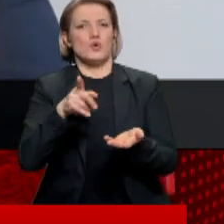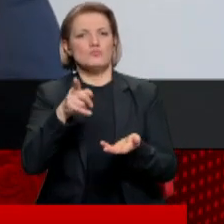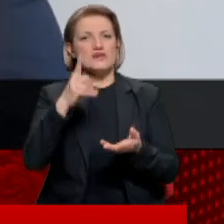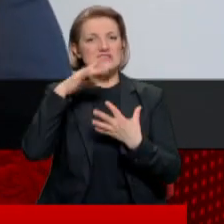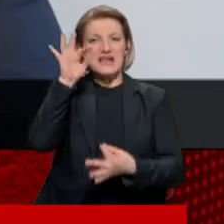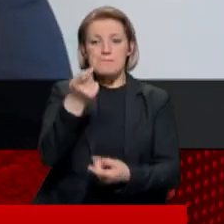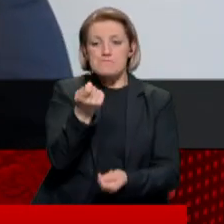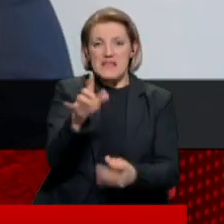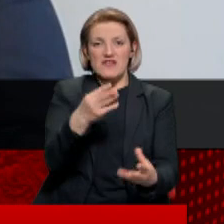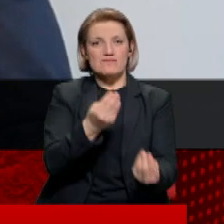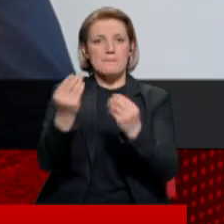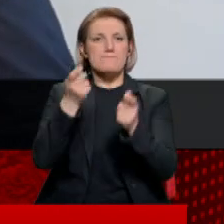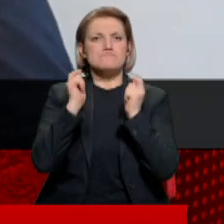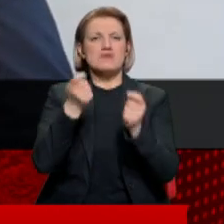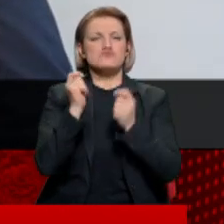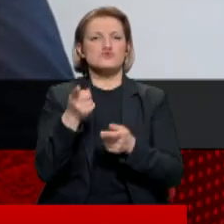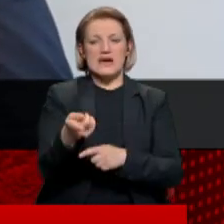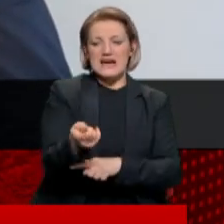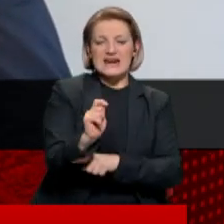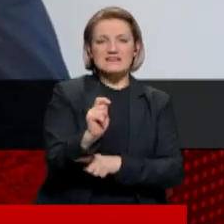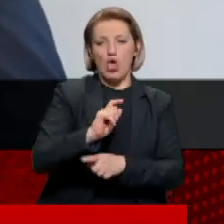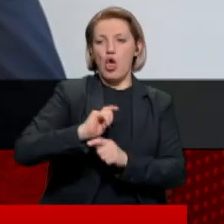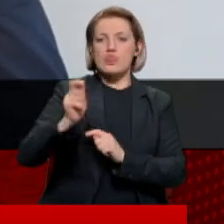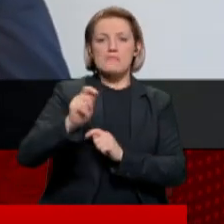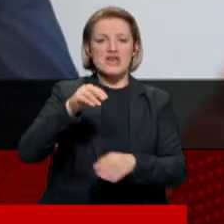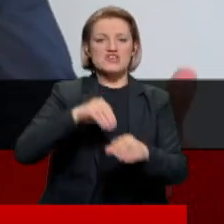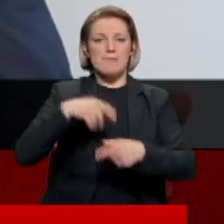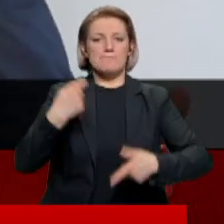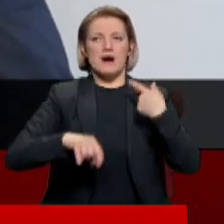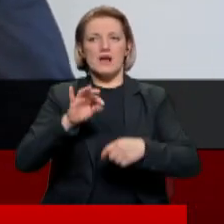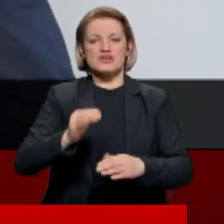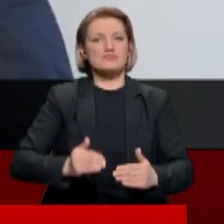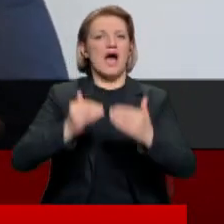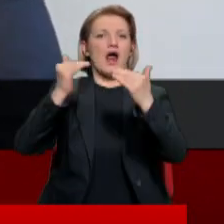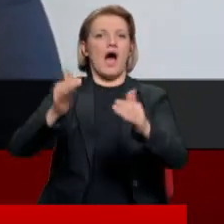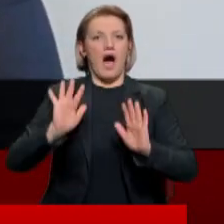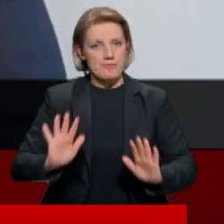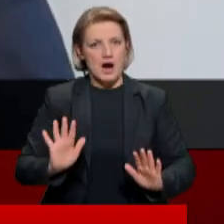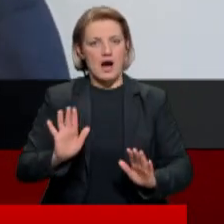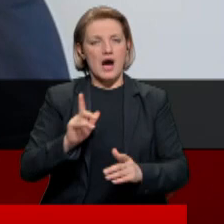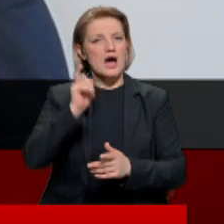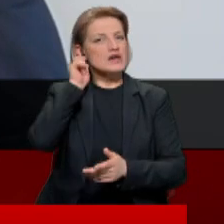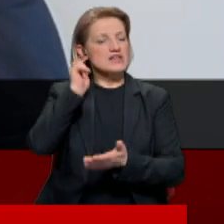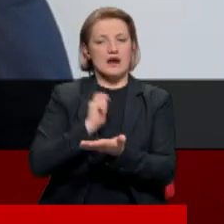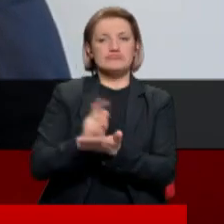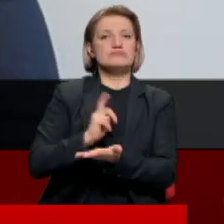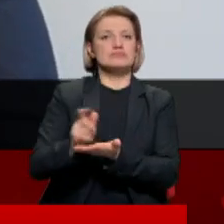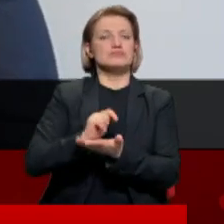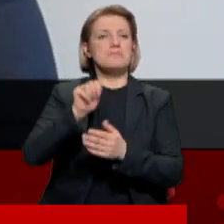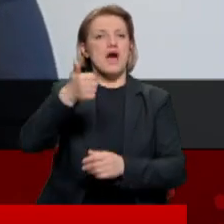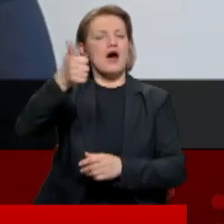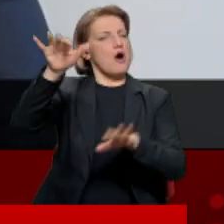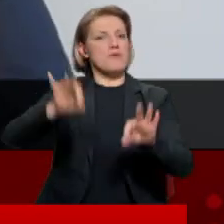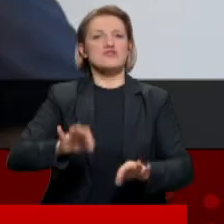bedava vermek zorundasın. Kredilerini ödemek için bankalar şimdi ertelediler. Ama ihtar gönderecekler yarın.